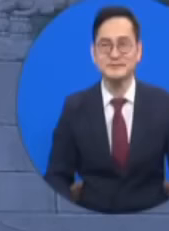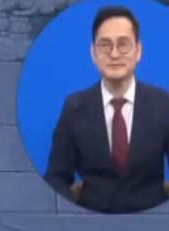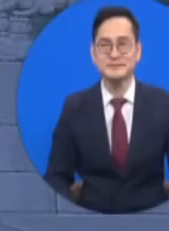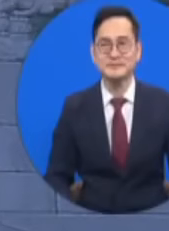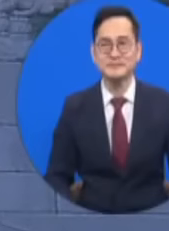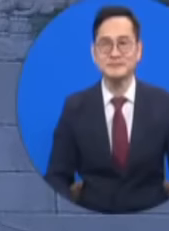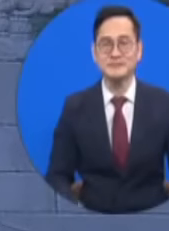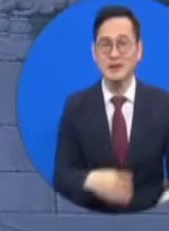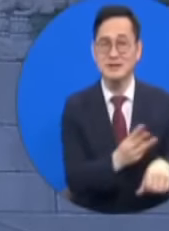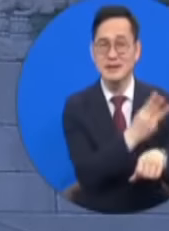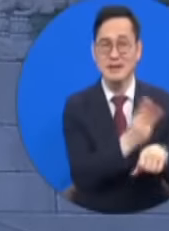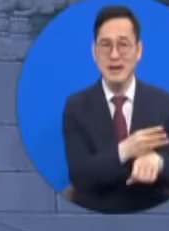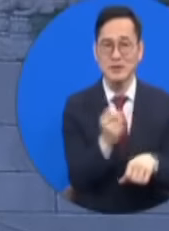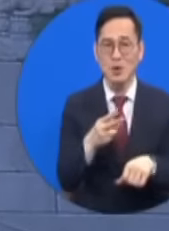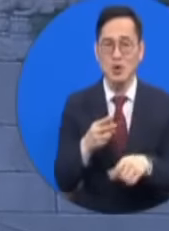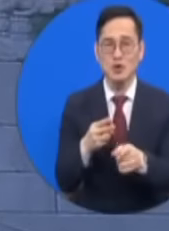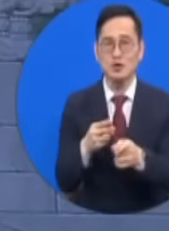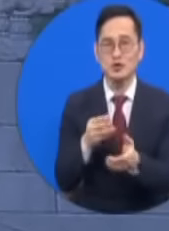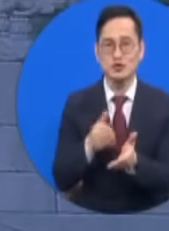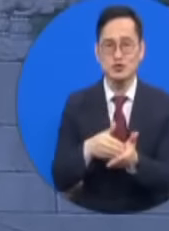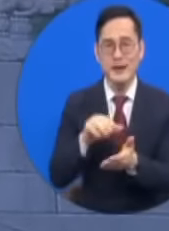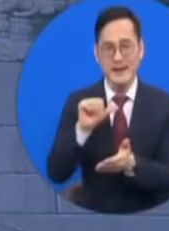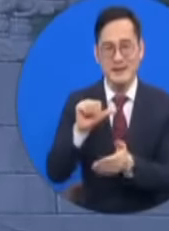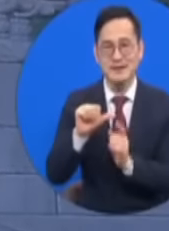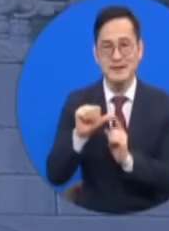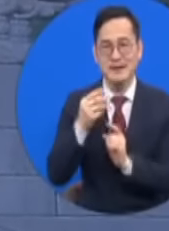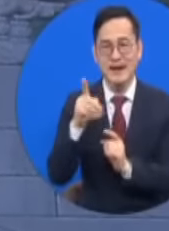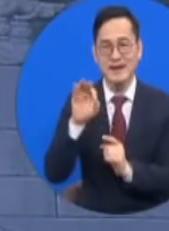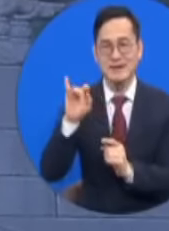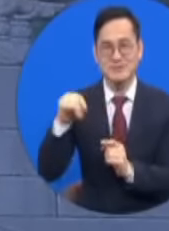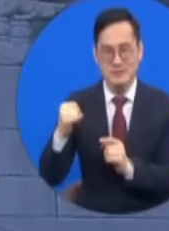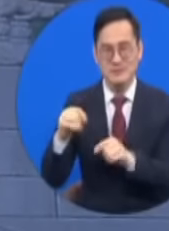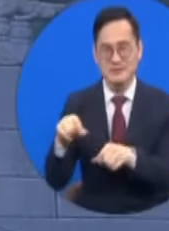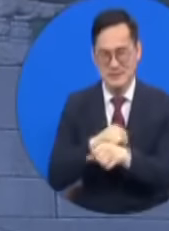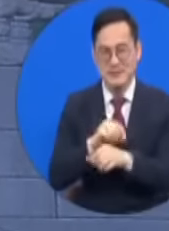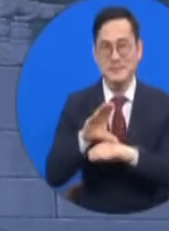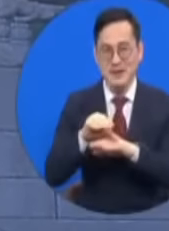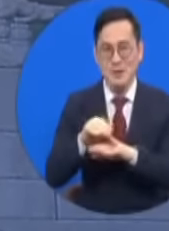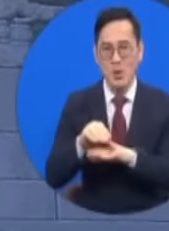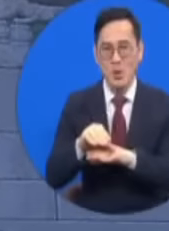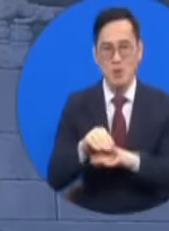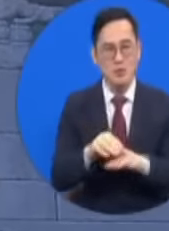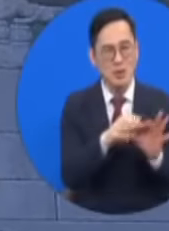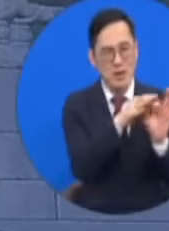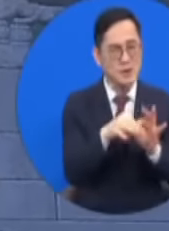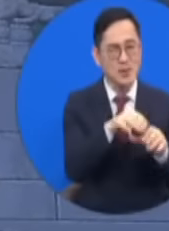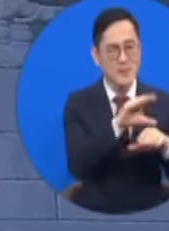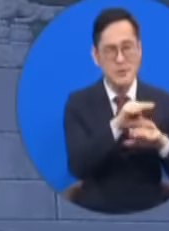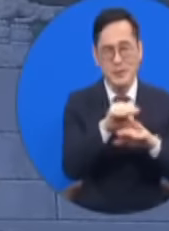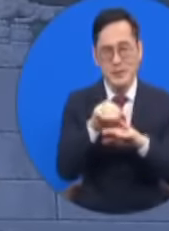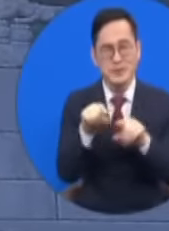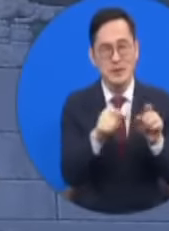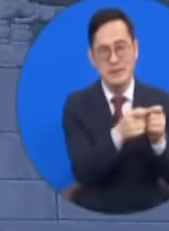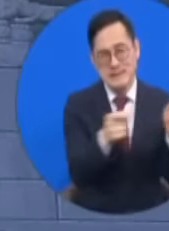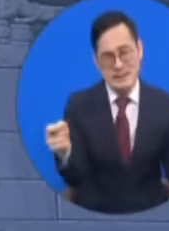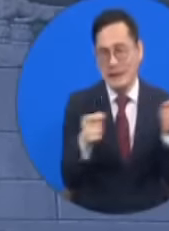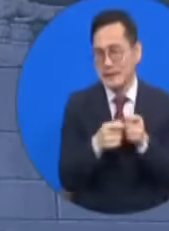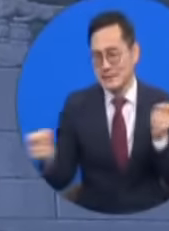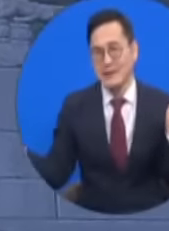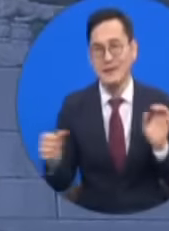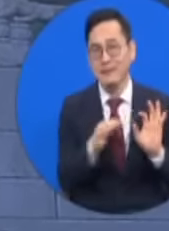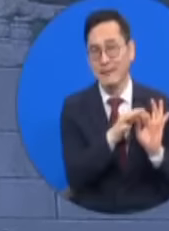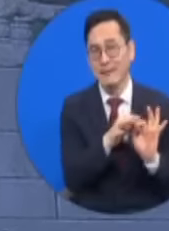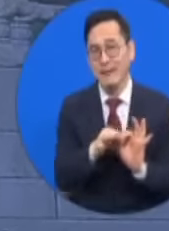도지구 3시간 뉴스A 라이브도 특집방송, 뉴스톱10도 특집방송으로 모두 다 연장방송을 합니다. 채널A는 쉬지